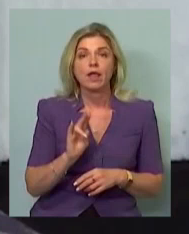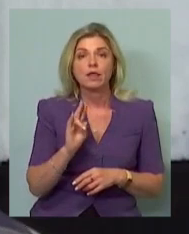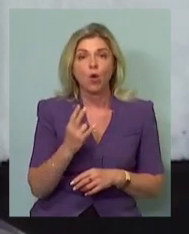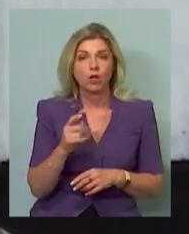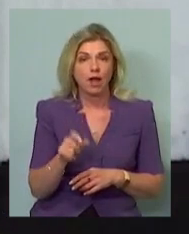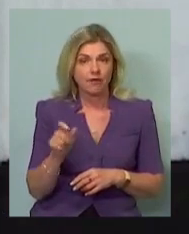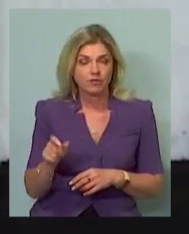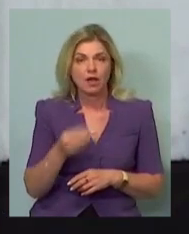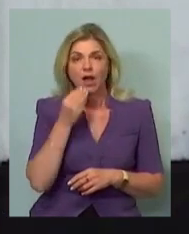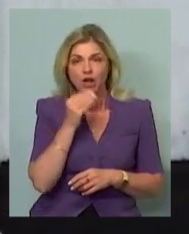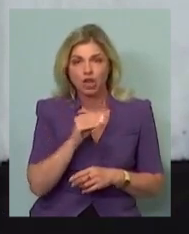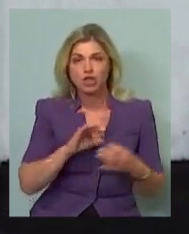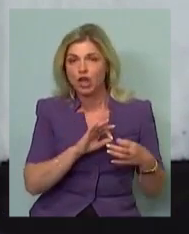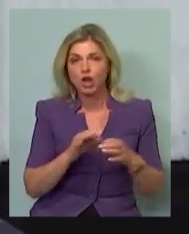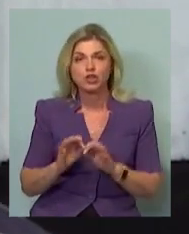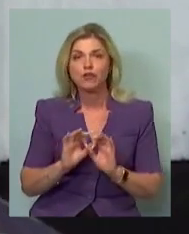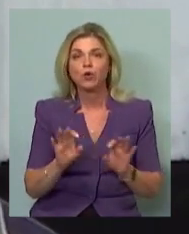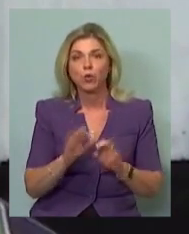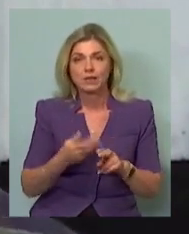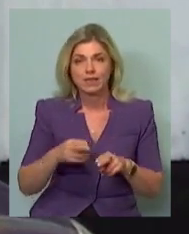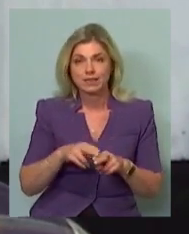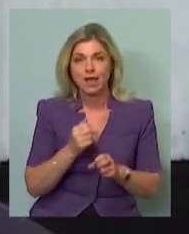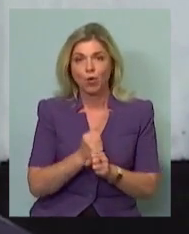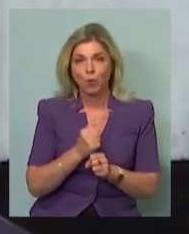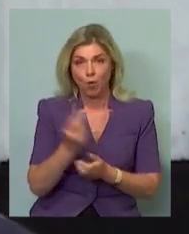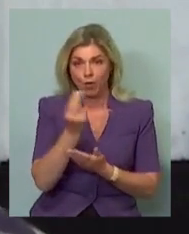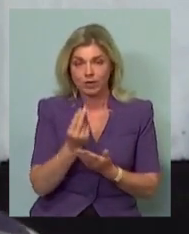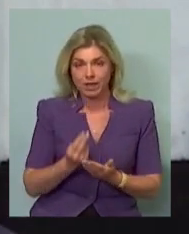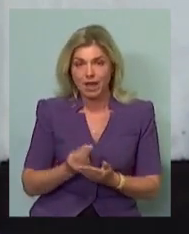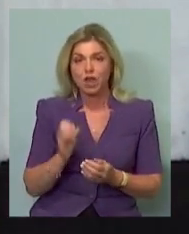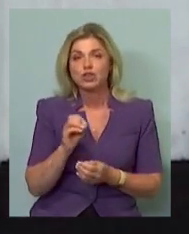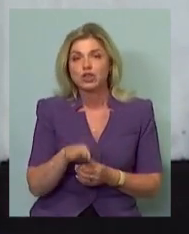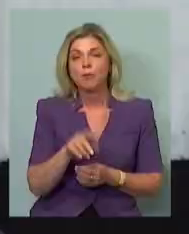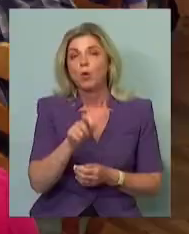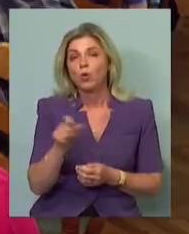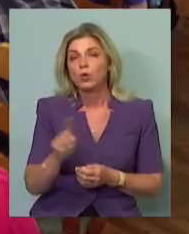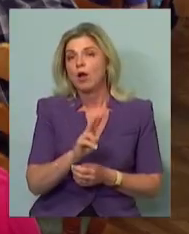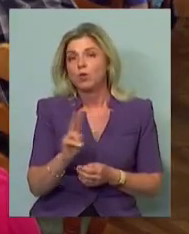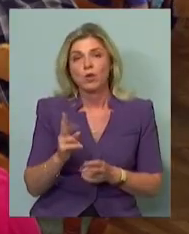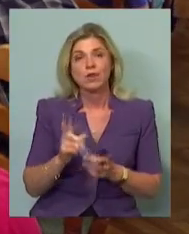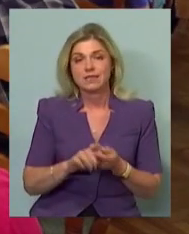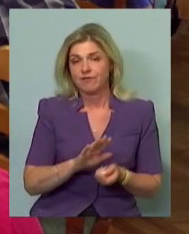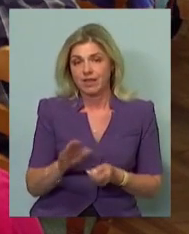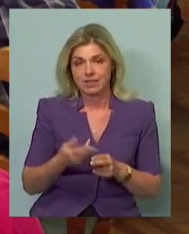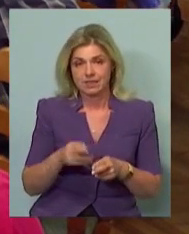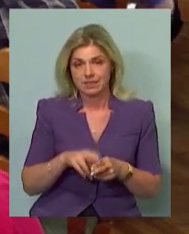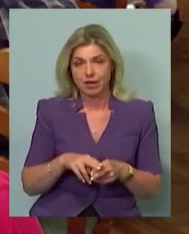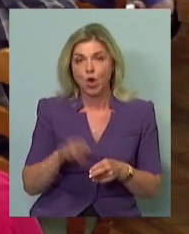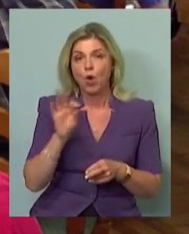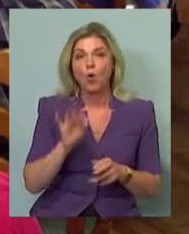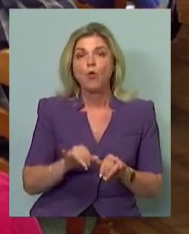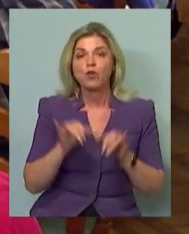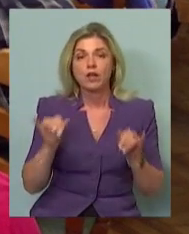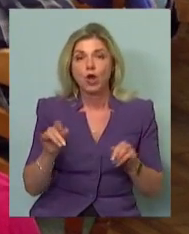миколаївці краще розшифрують ці роботи, ніж люди, котрі не мають до цього відношення. Про поповнення музейних